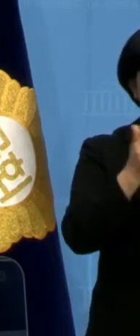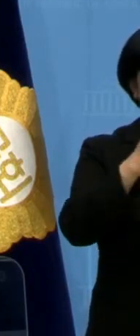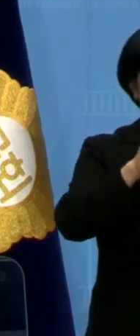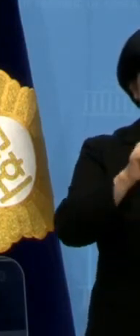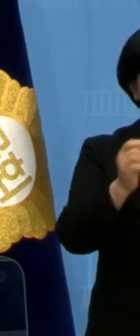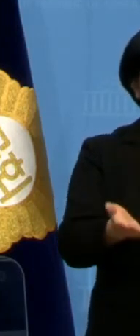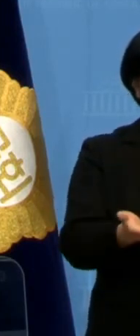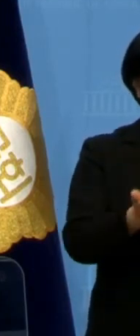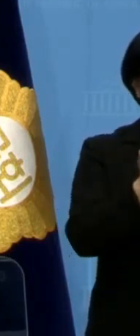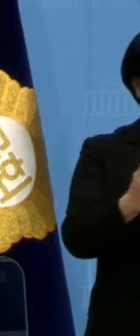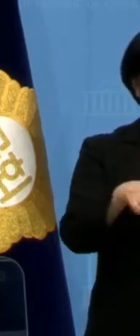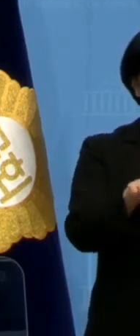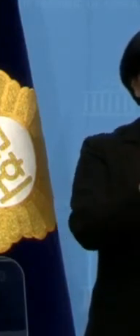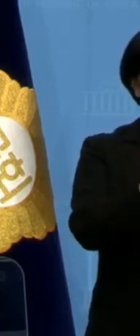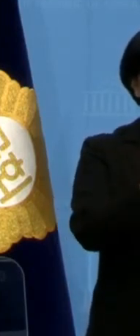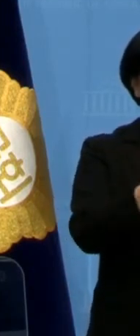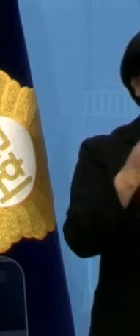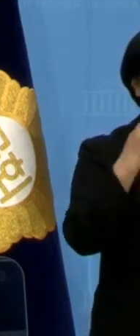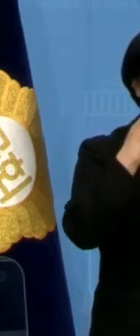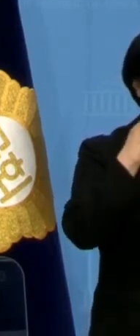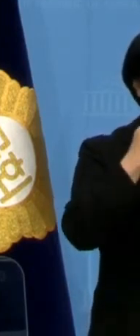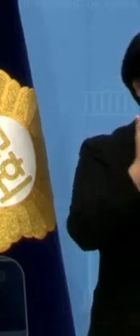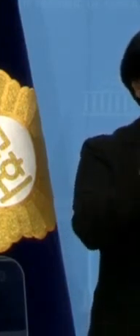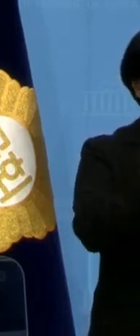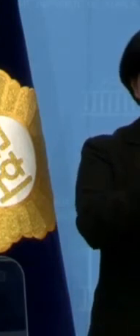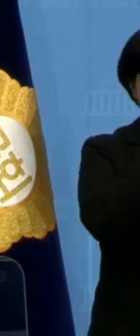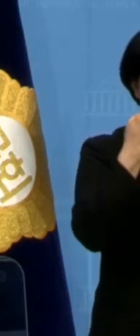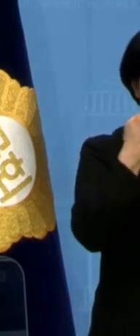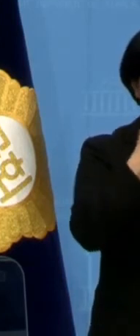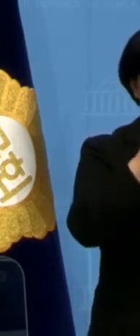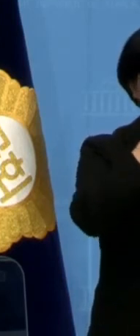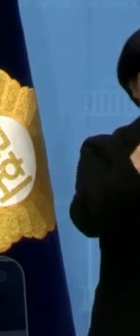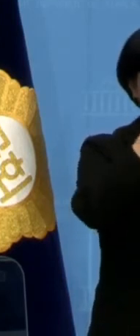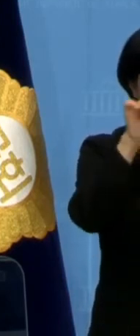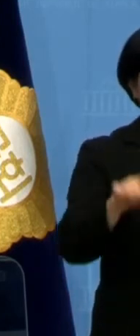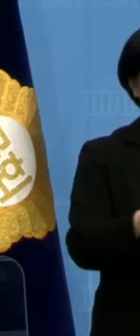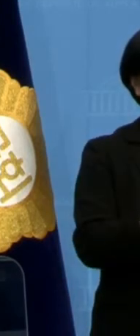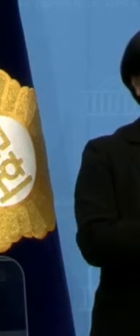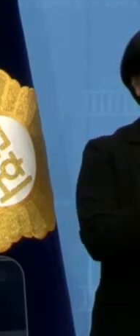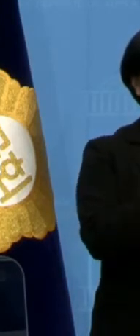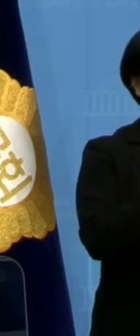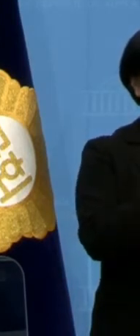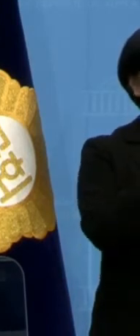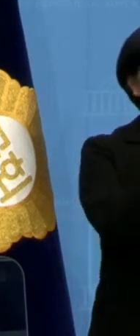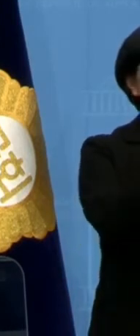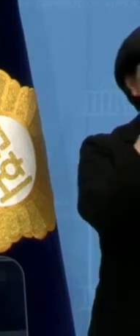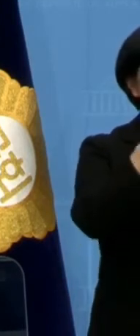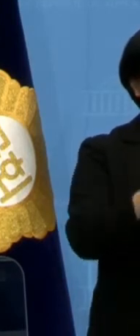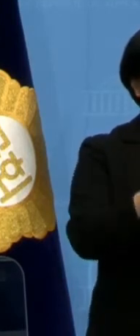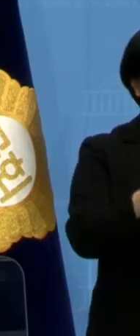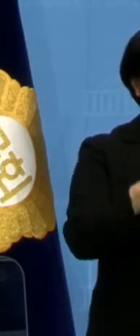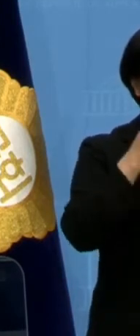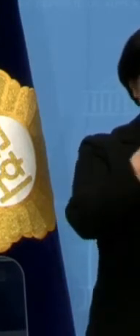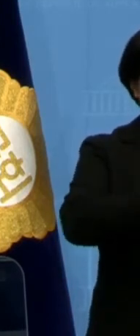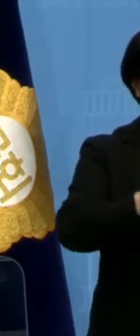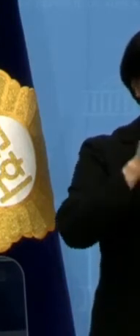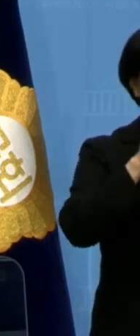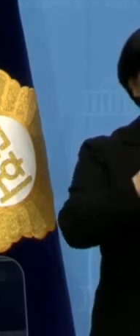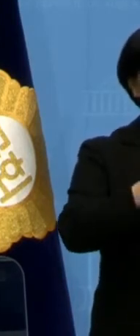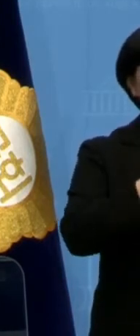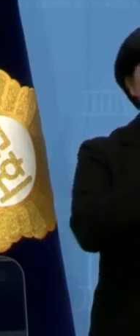사실을 뒷받침하기 위하여 가짜 증명서와 상장을 첨부했다. 그리고 면접 전형에서 적극적으로 그